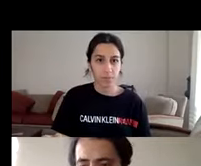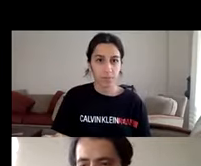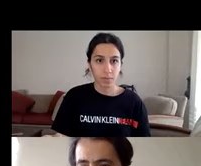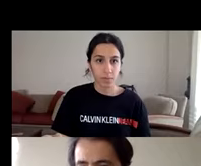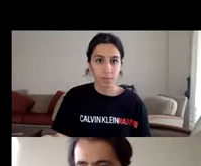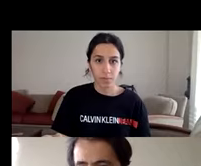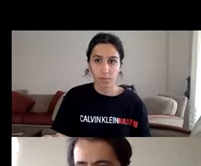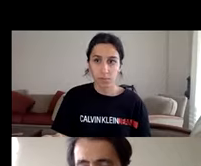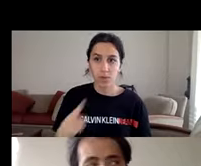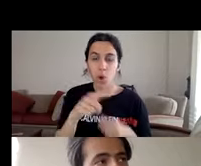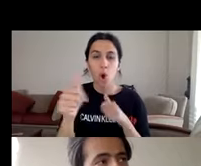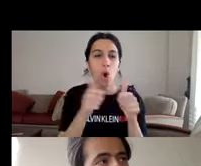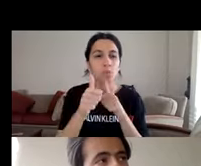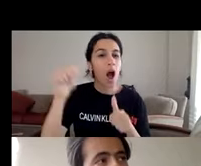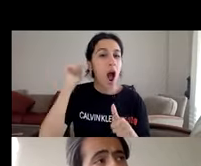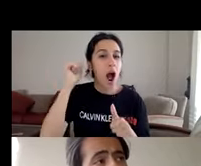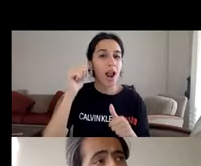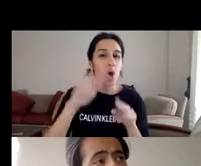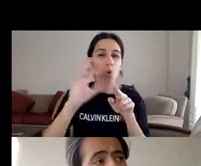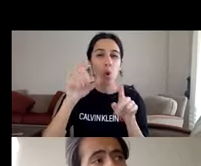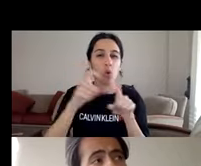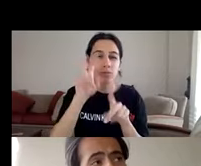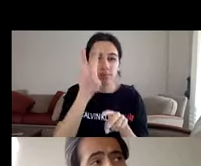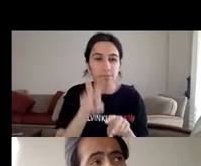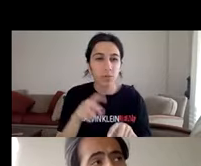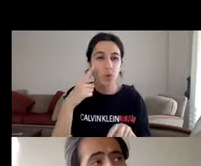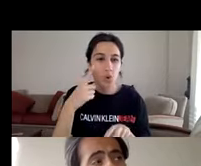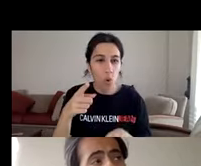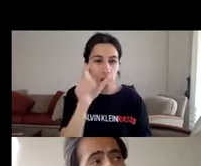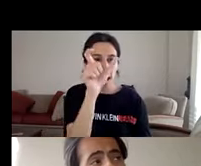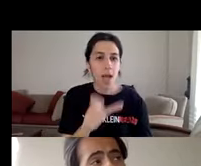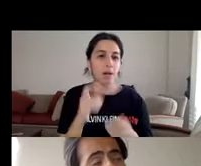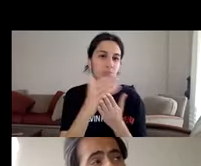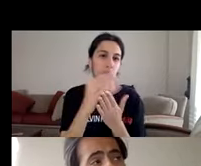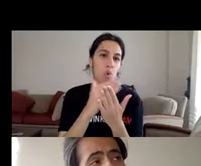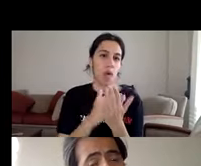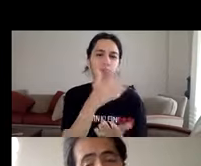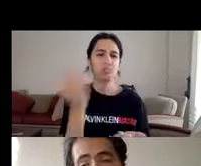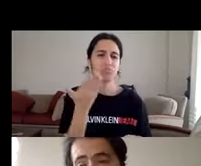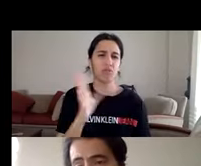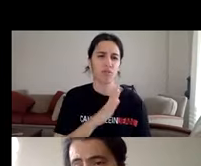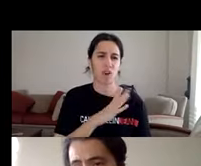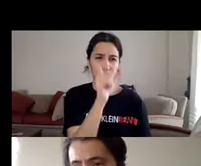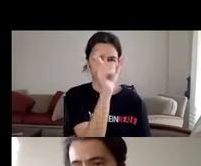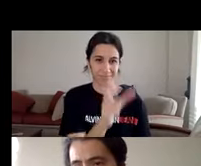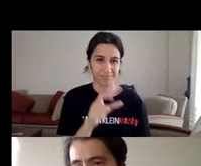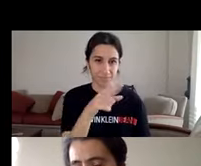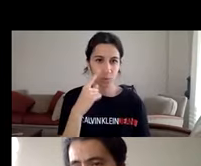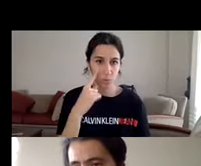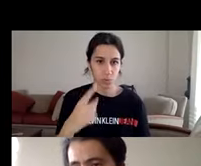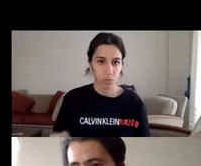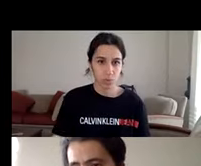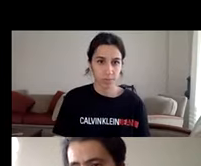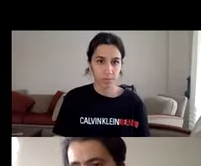arkada kodu tarayarak analiz etmenizi sağlayan bir sürü araç var. Yani Web Accessibility Evaluation yazdığınızda